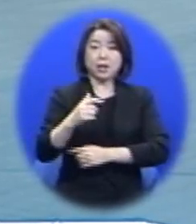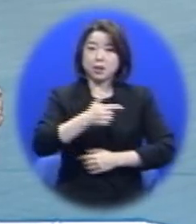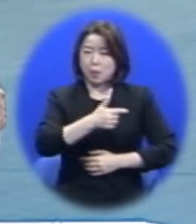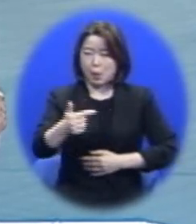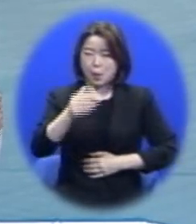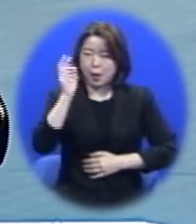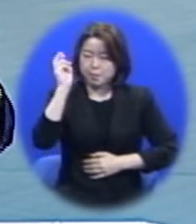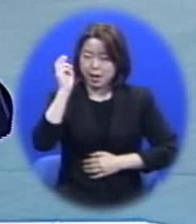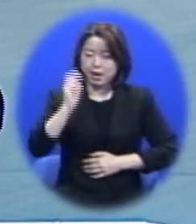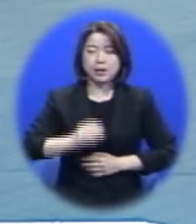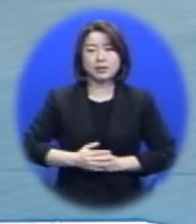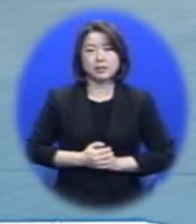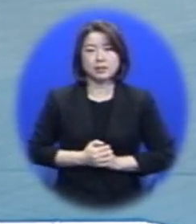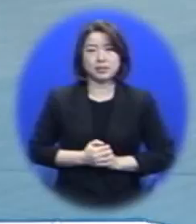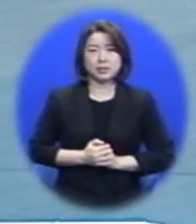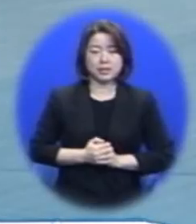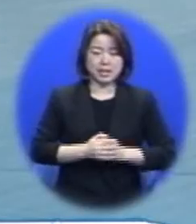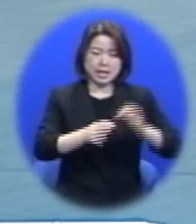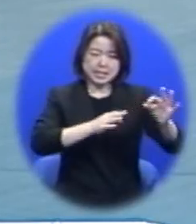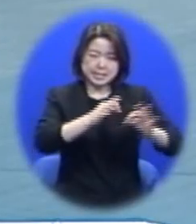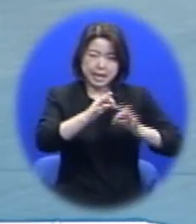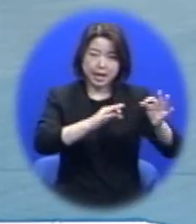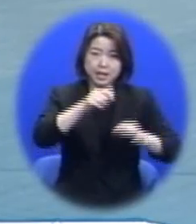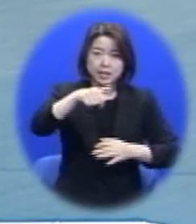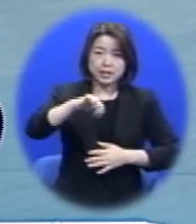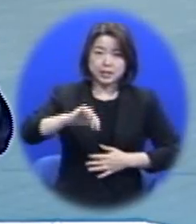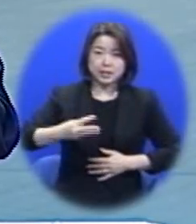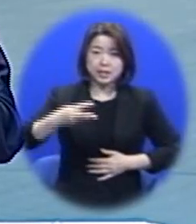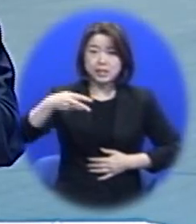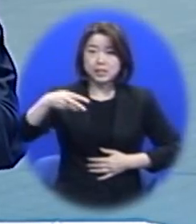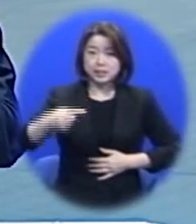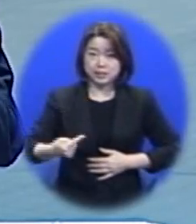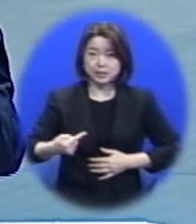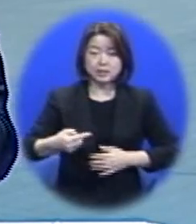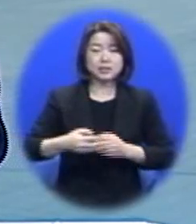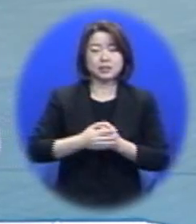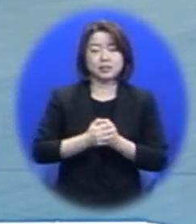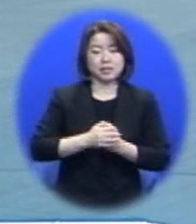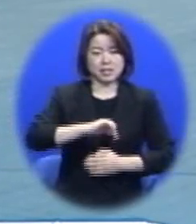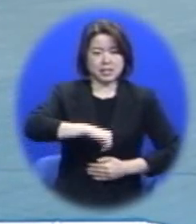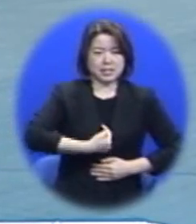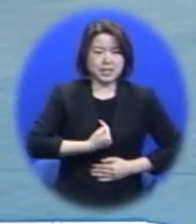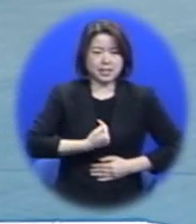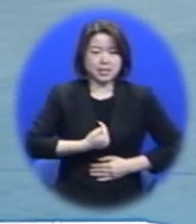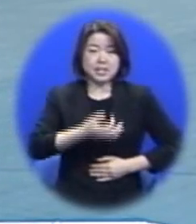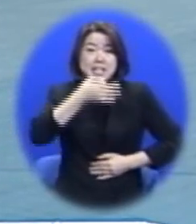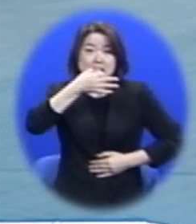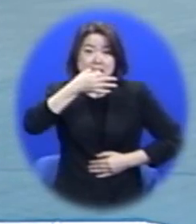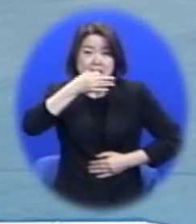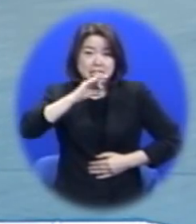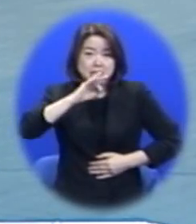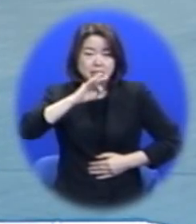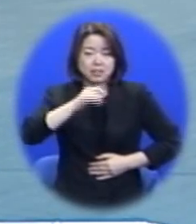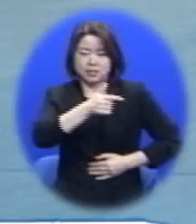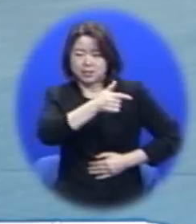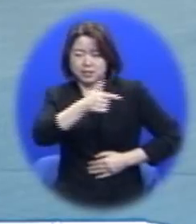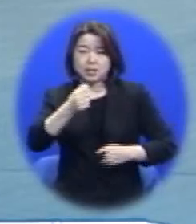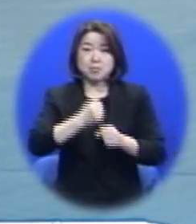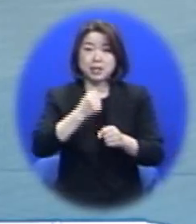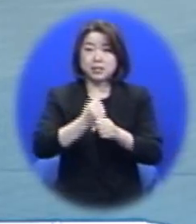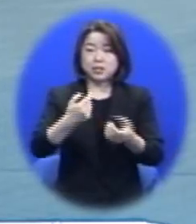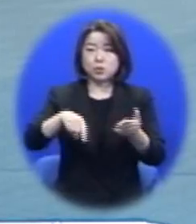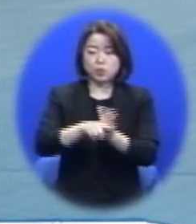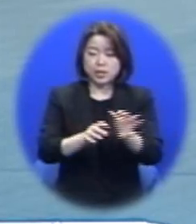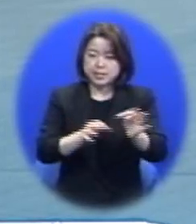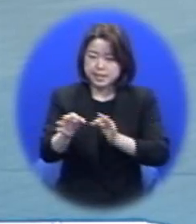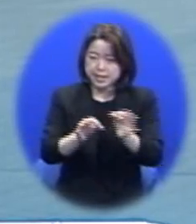모양입니다. 상인 길드라고 자기들의 이익을 극대화시키기 위한 상인 조합이 아마 있었을